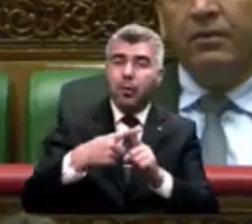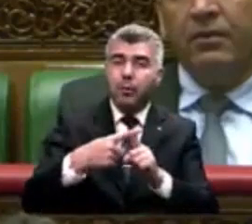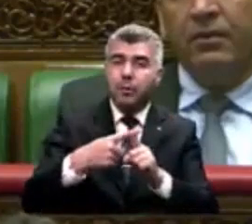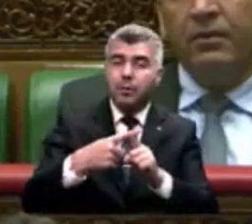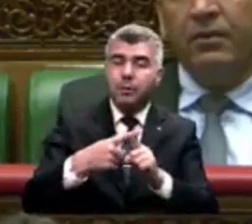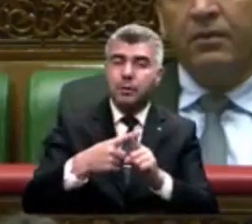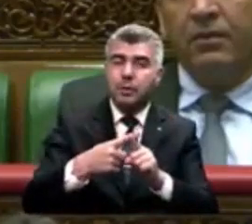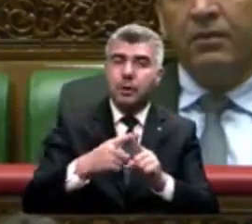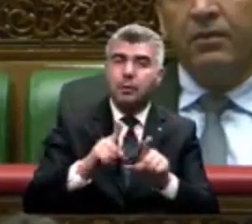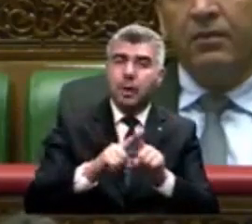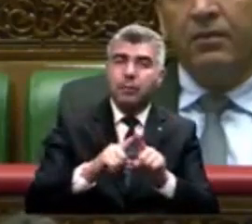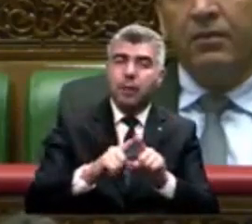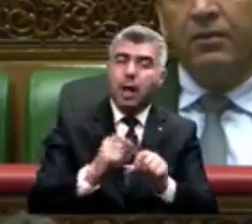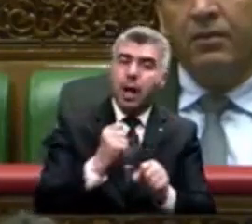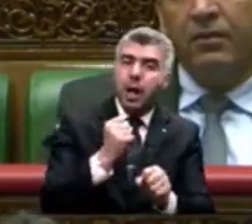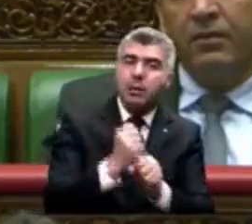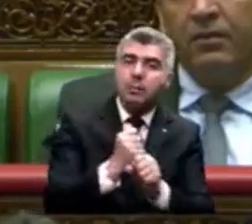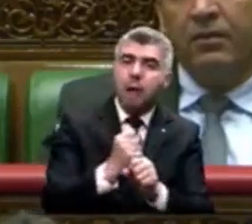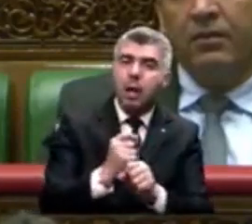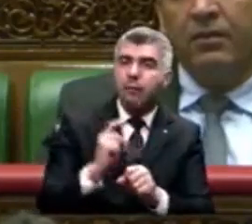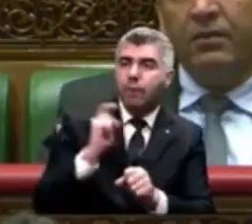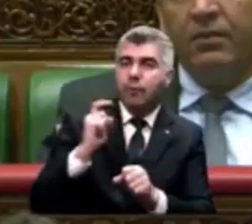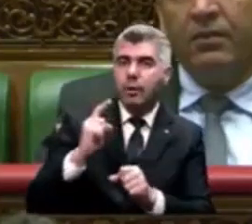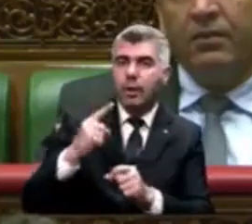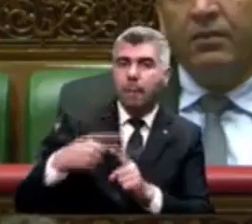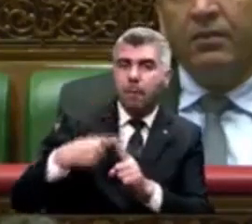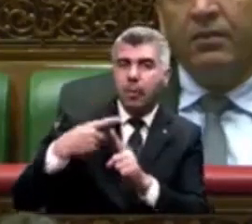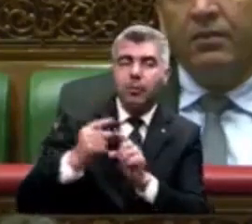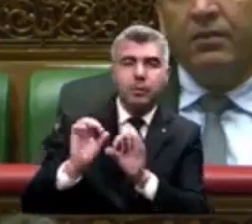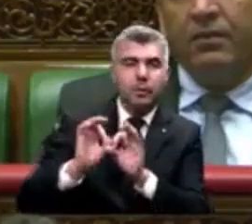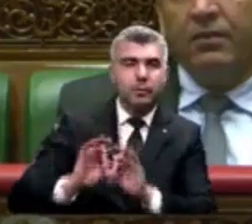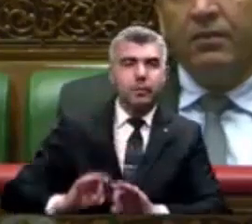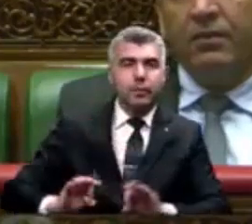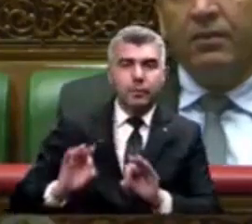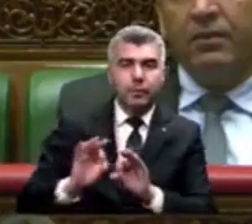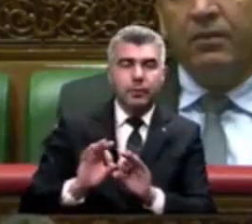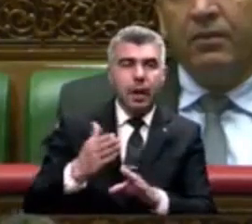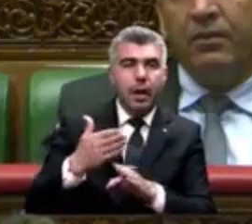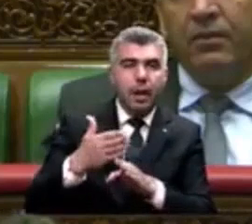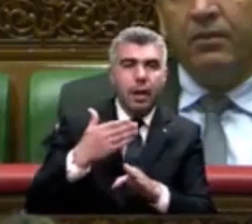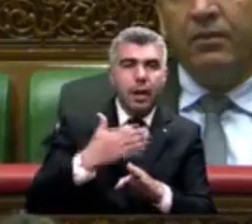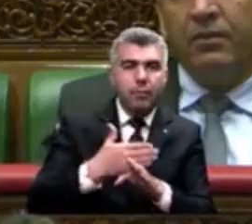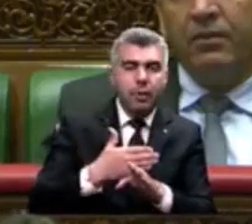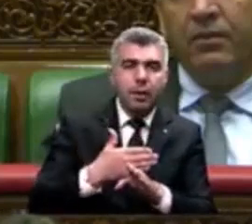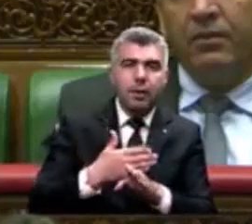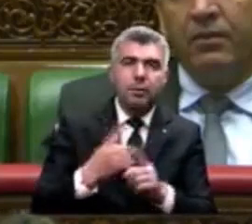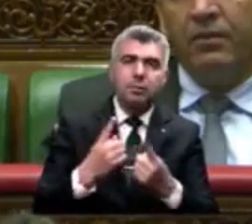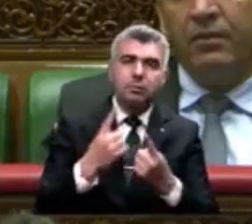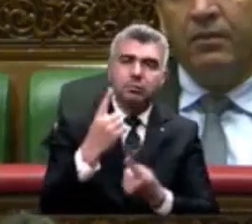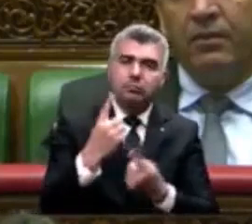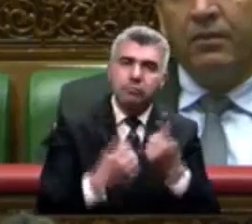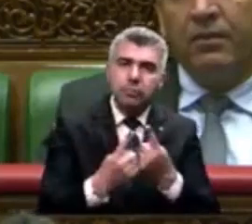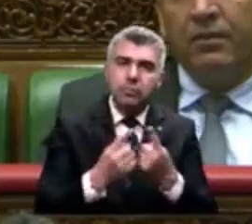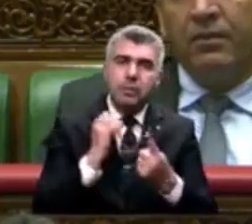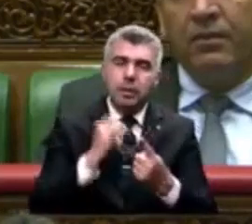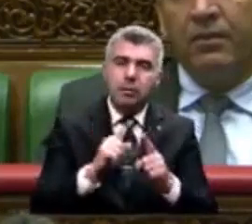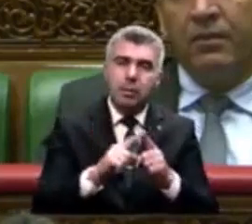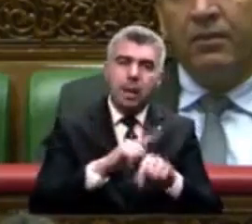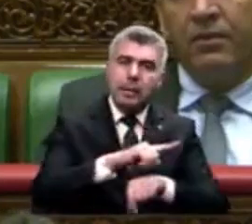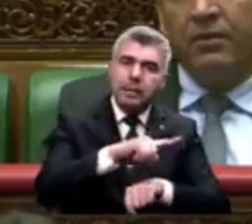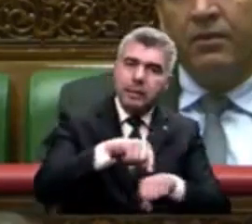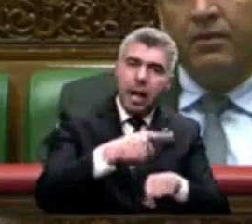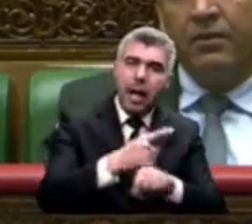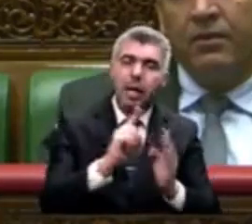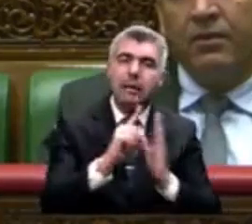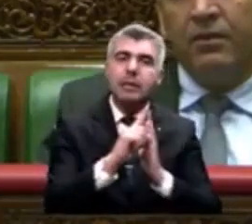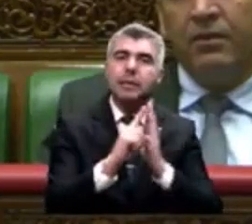يزيدوا مجموعة ديال المهام بدون مقابل. يعني من قبل كان واحد الغلاف الساعي أو عدد الساعات